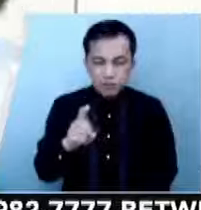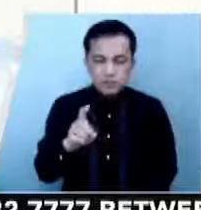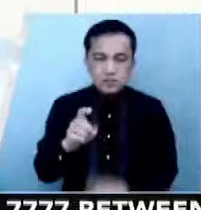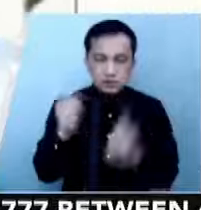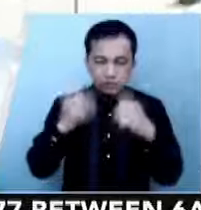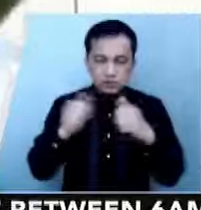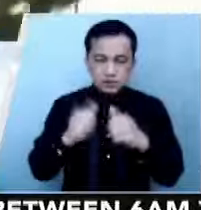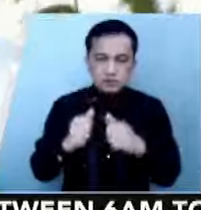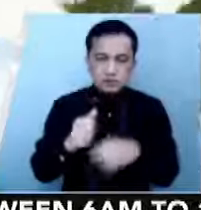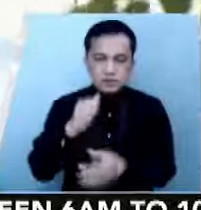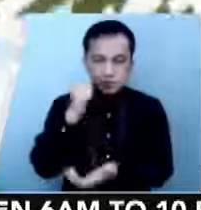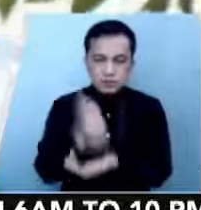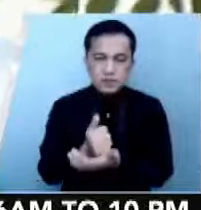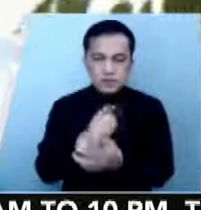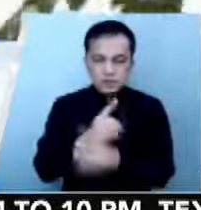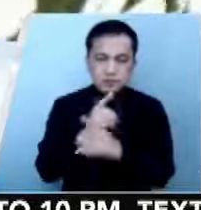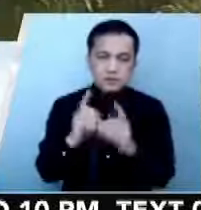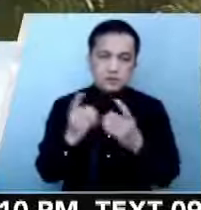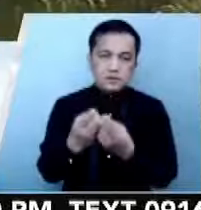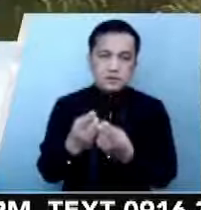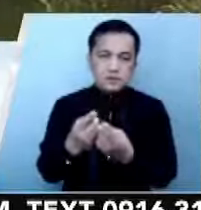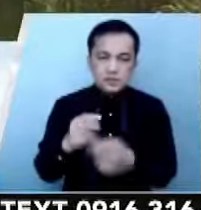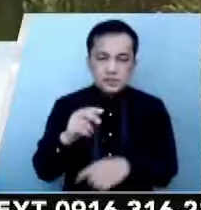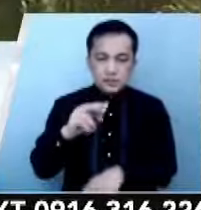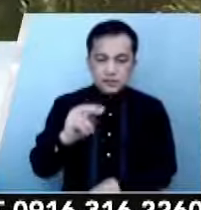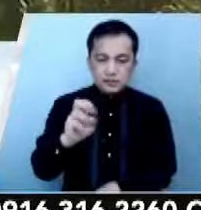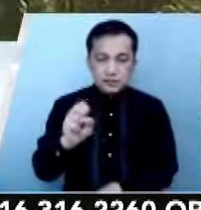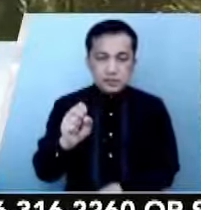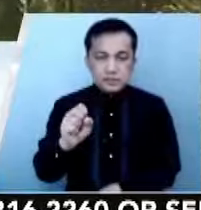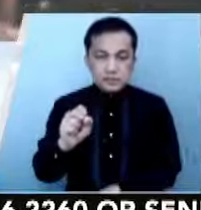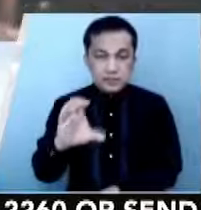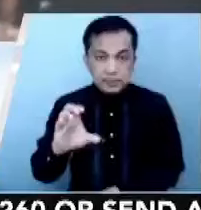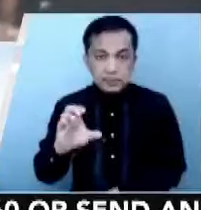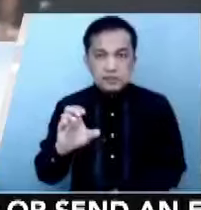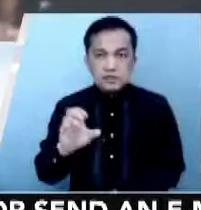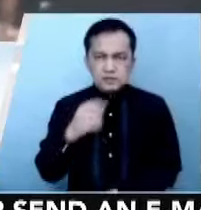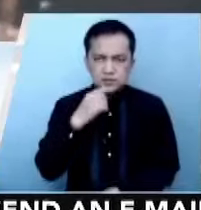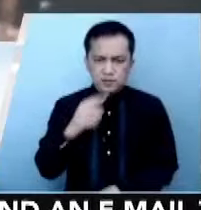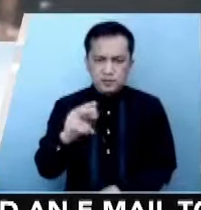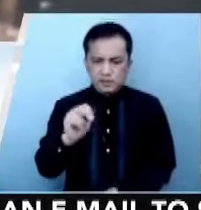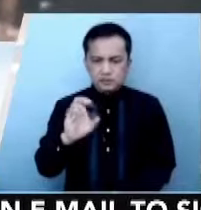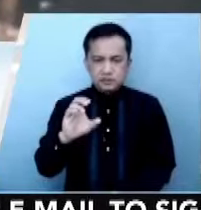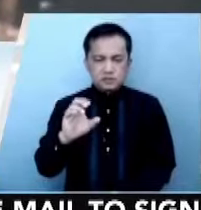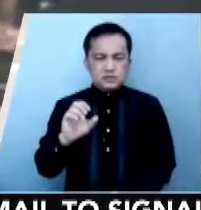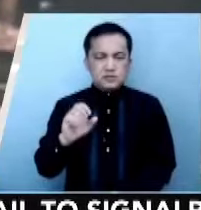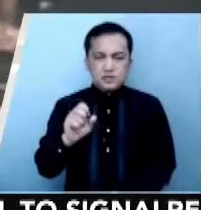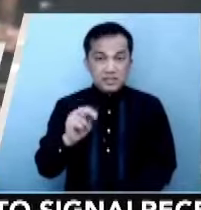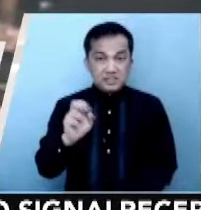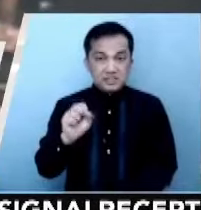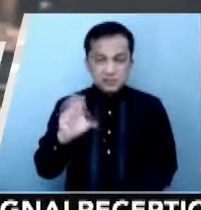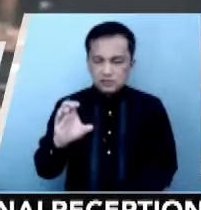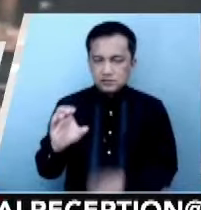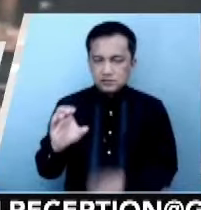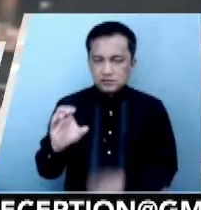Defense Department at National Security Council o NSC. Pero sabi ng NSC, this is pure